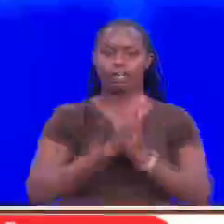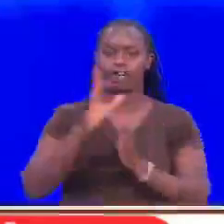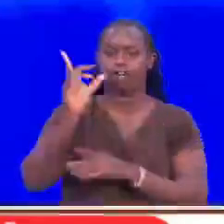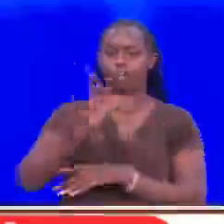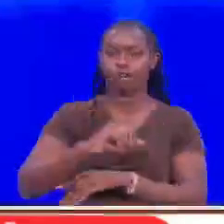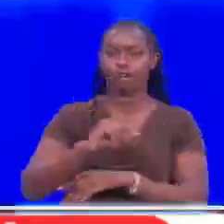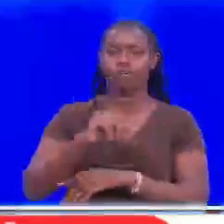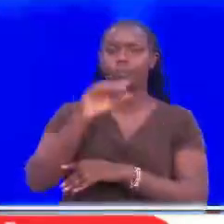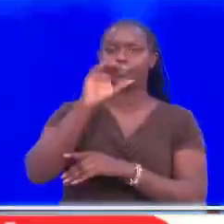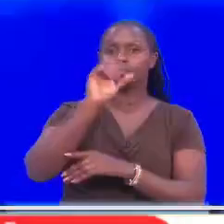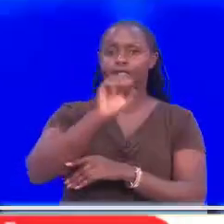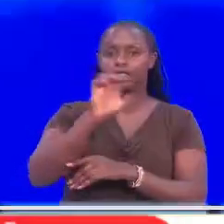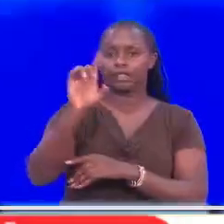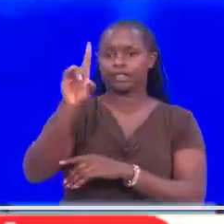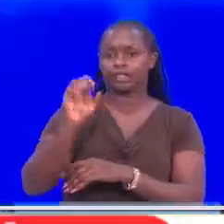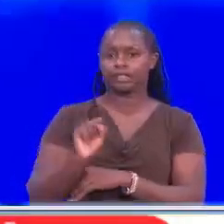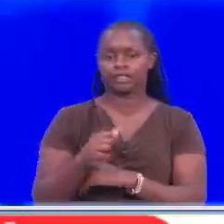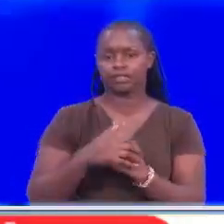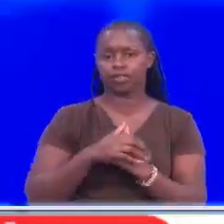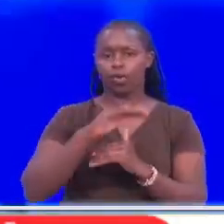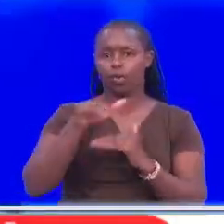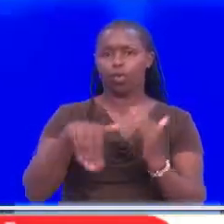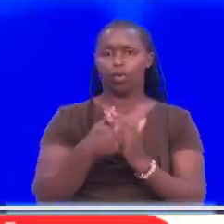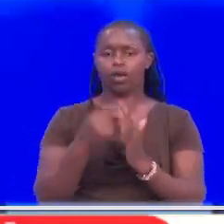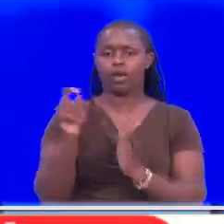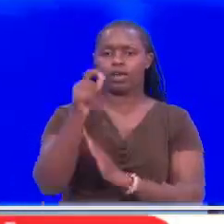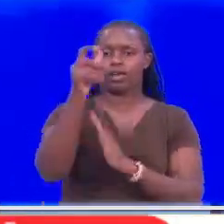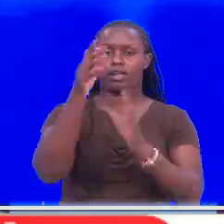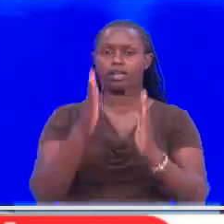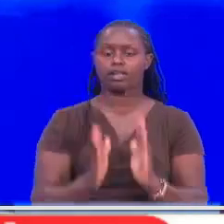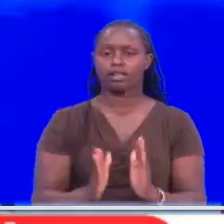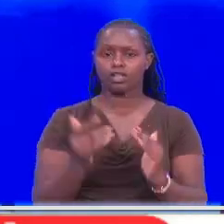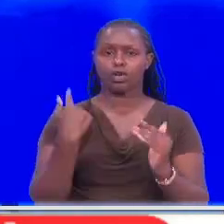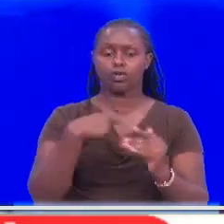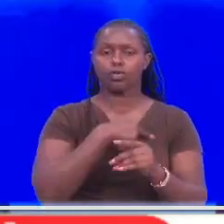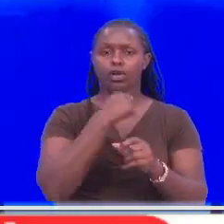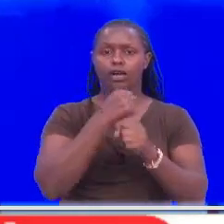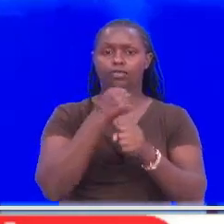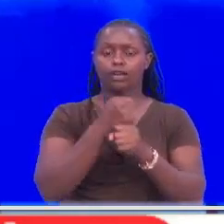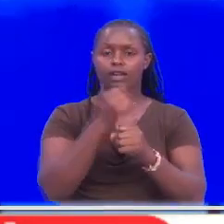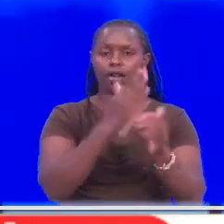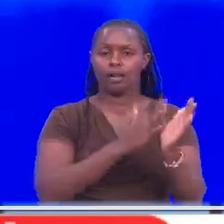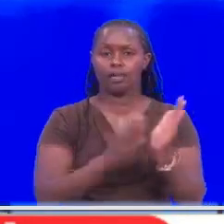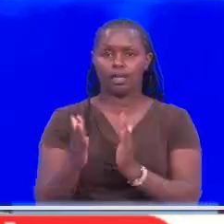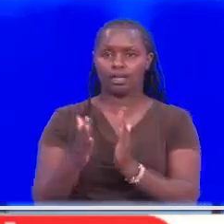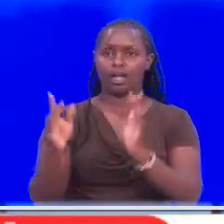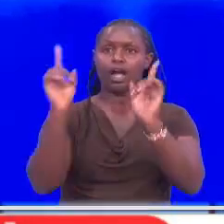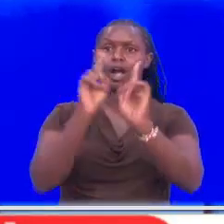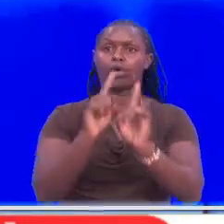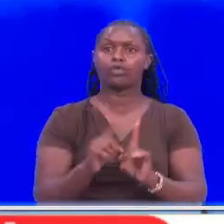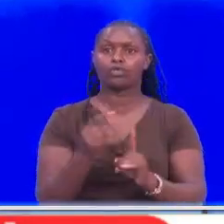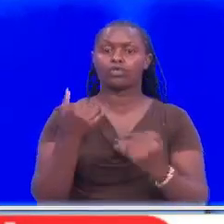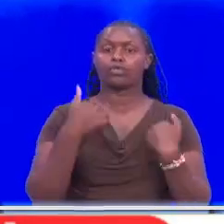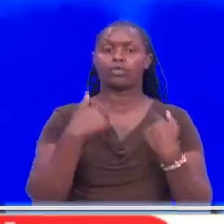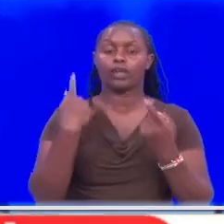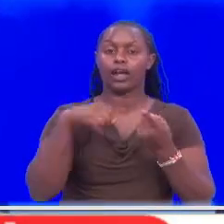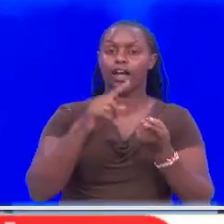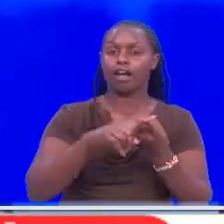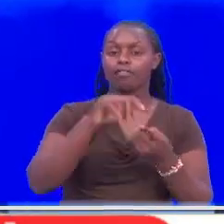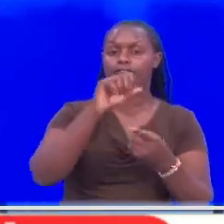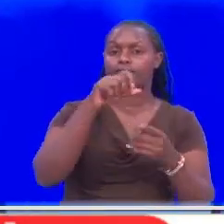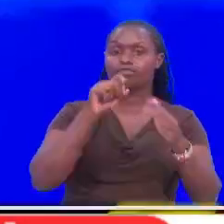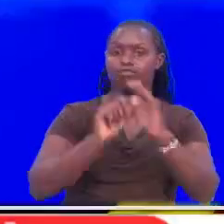and fertilizer. Wakenya wote tumefanya mpango kama serikali, tuko na mbegu, tuko na